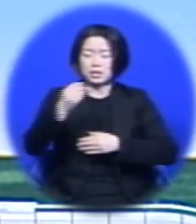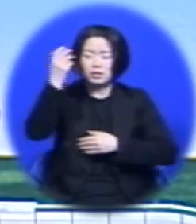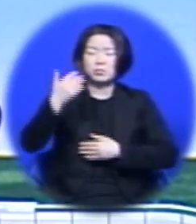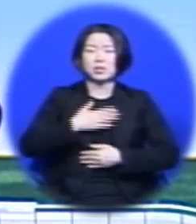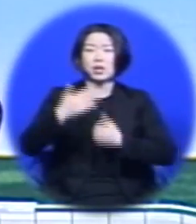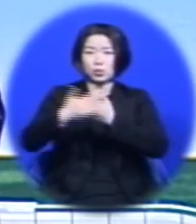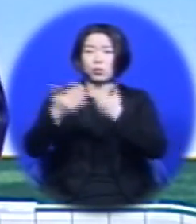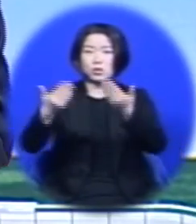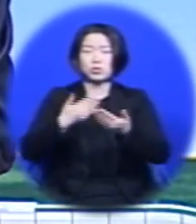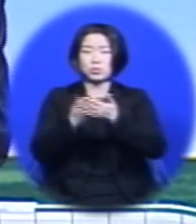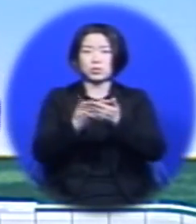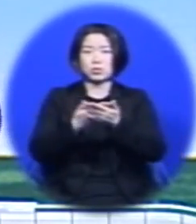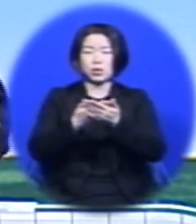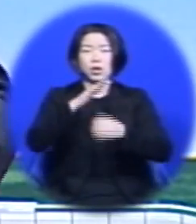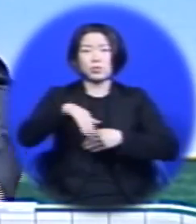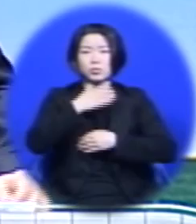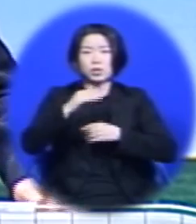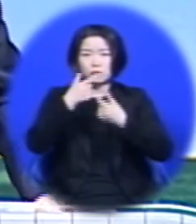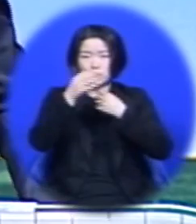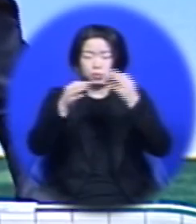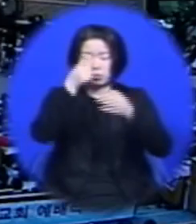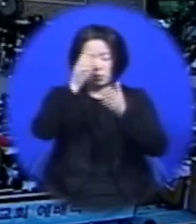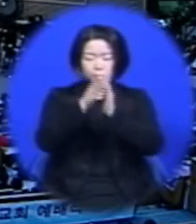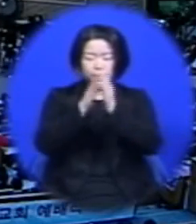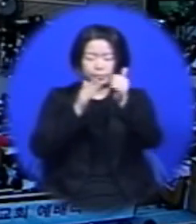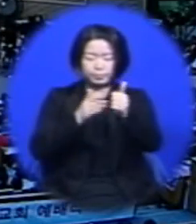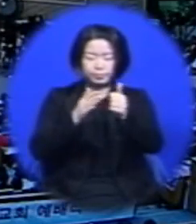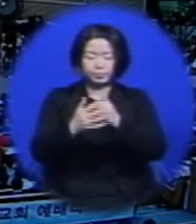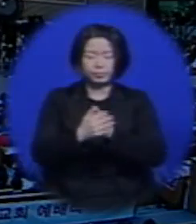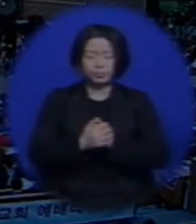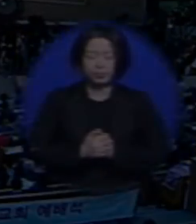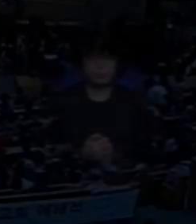주옵소서 우리 통성으로 기도하겠습니다 은혜와 사랑에 총 말하시는